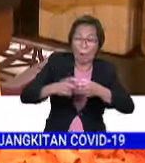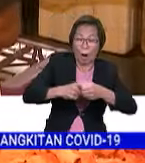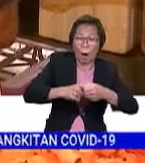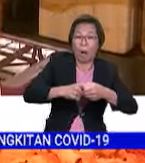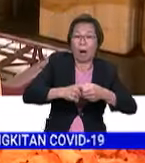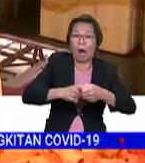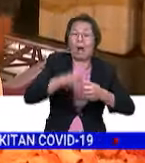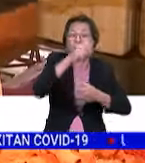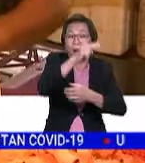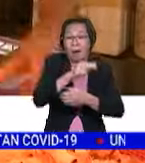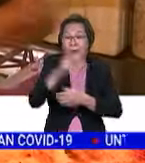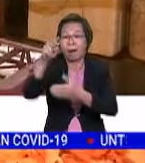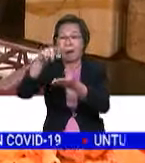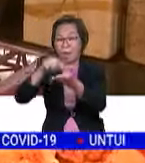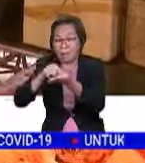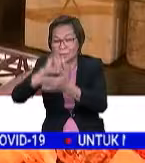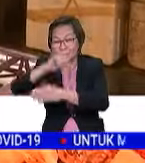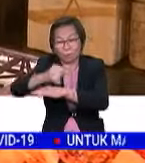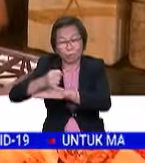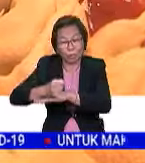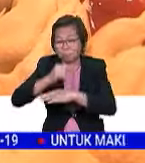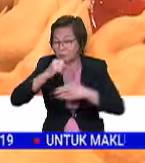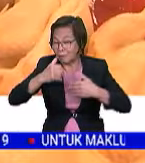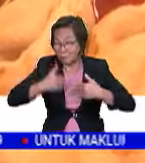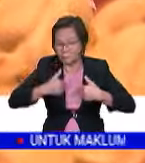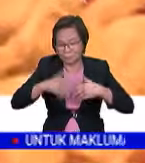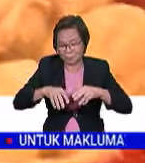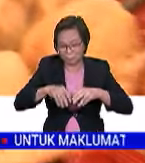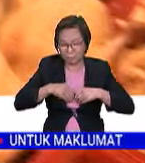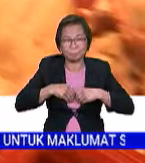keraguan status halal ayam import tersebut.